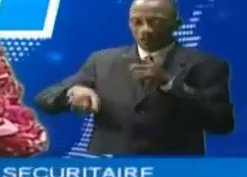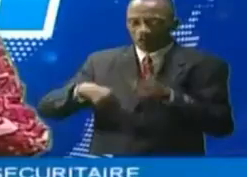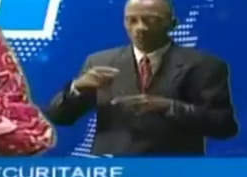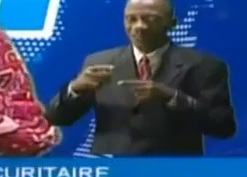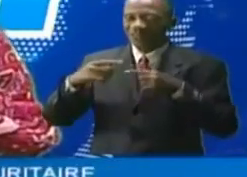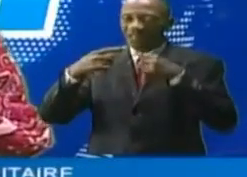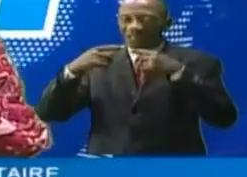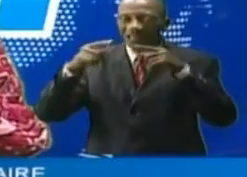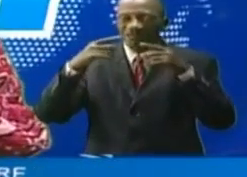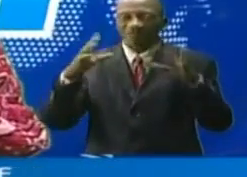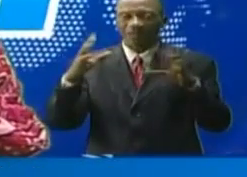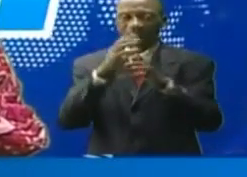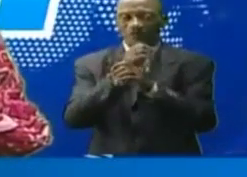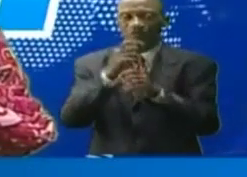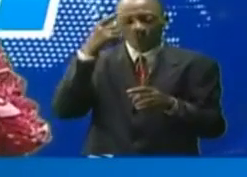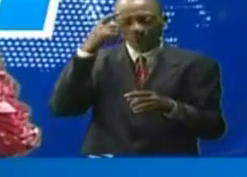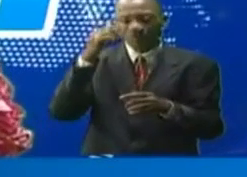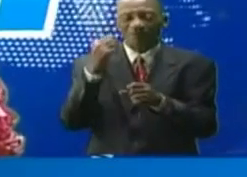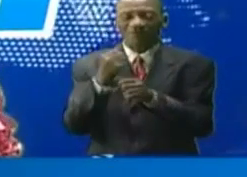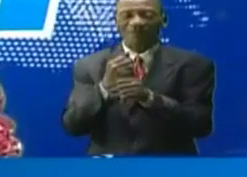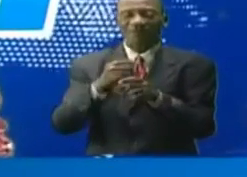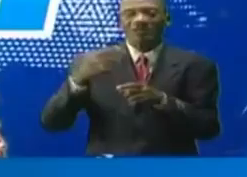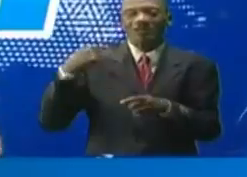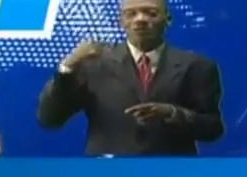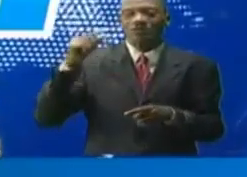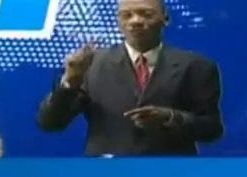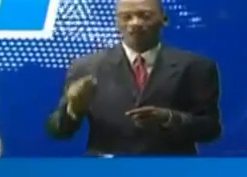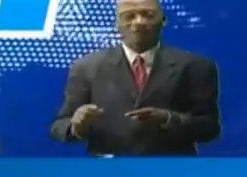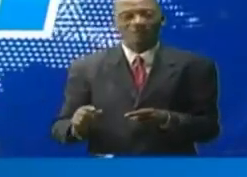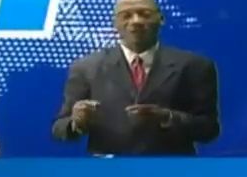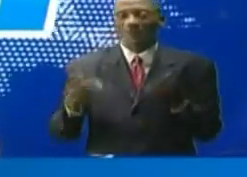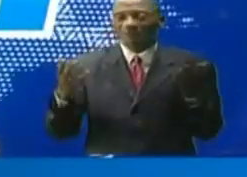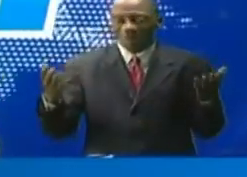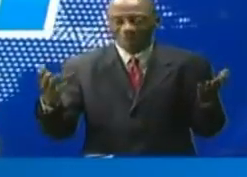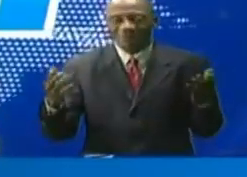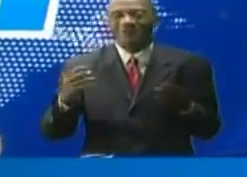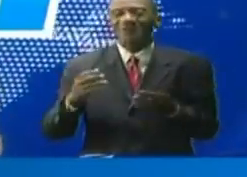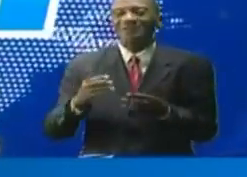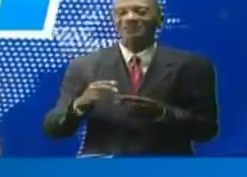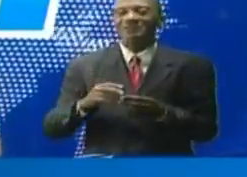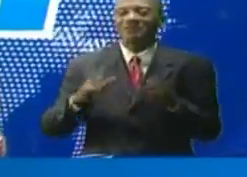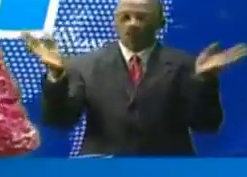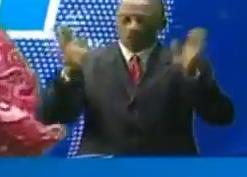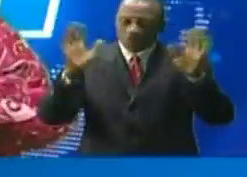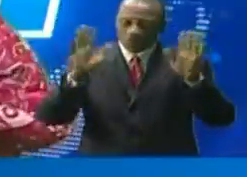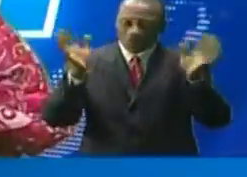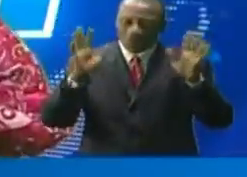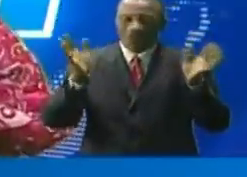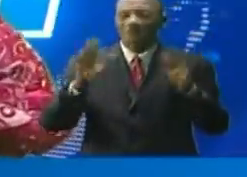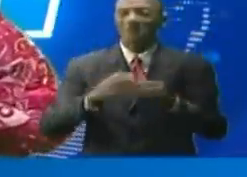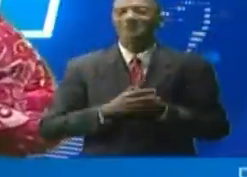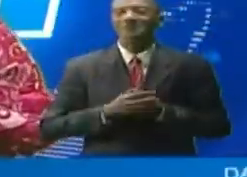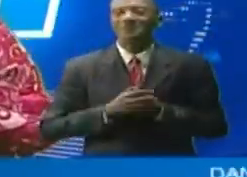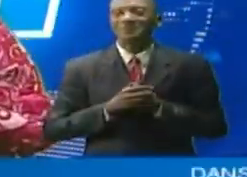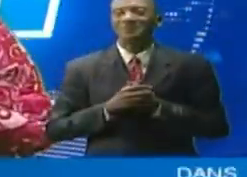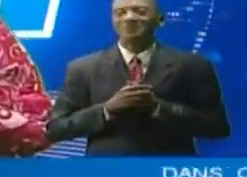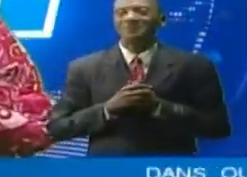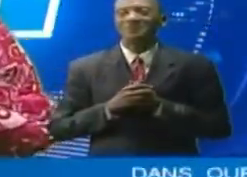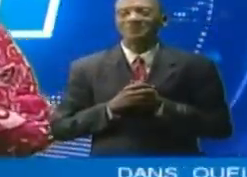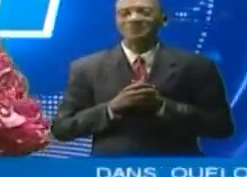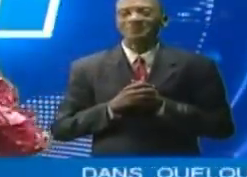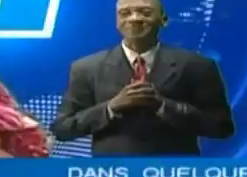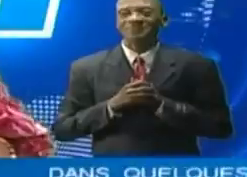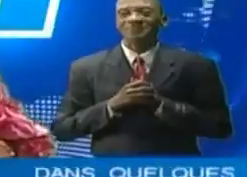au porte-parole du gouvernement pour un briefing sur la situation sécuritaire qui prévaut à l'est de la République.